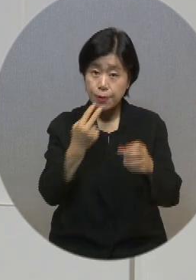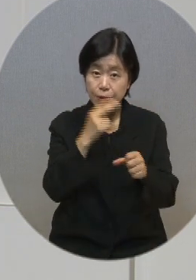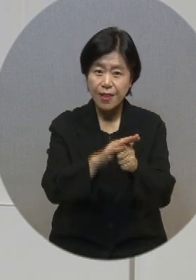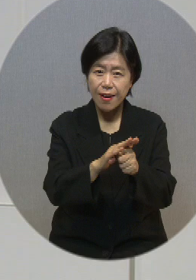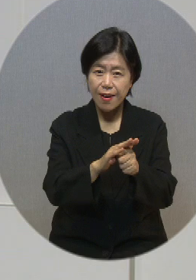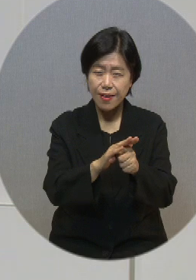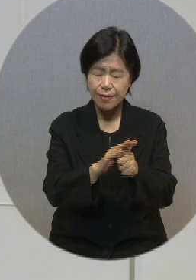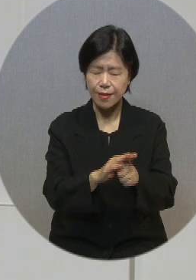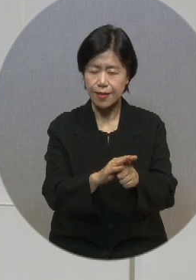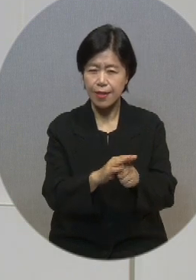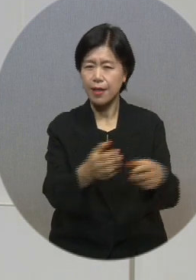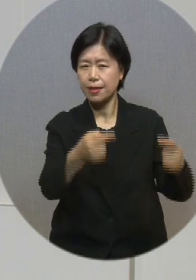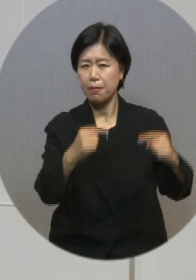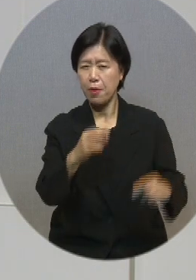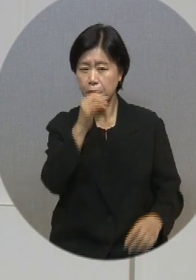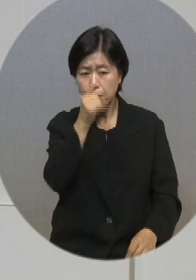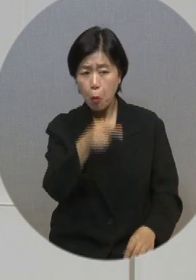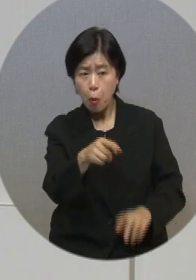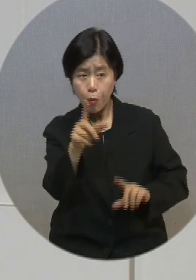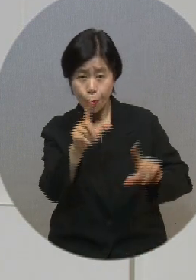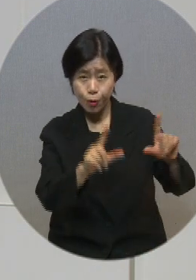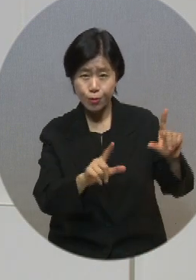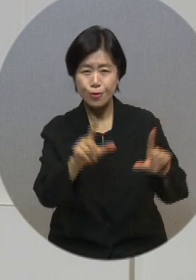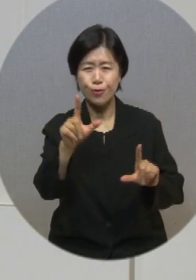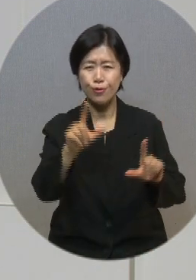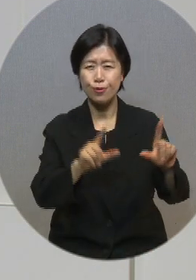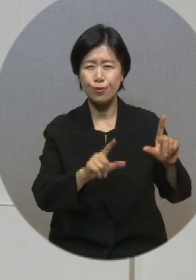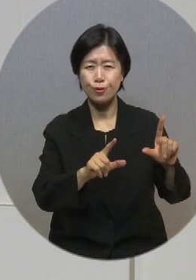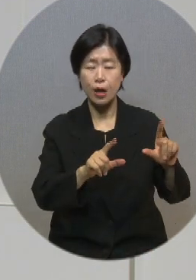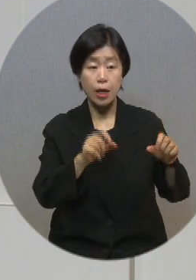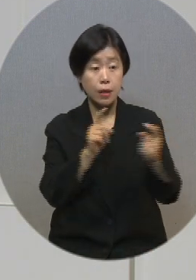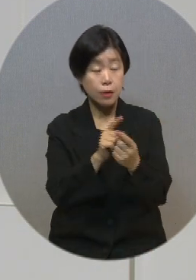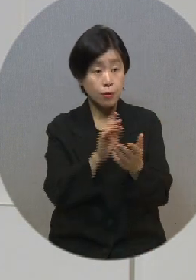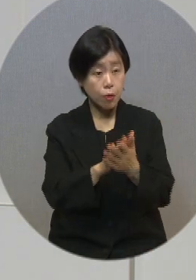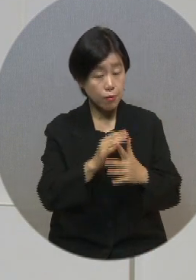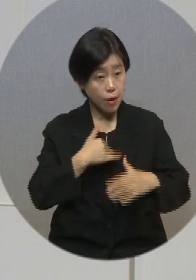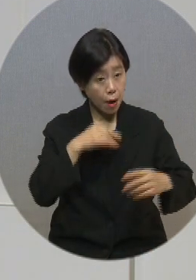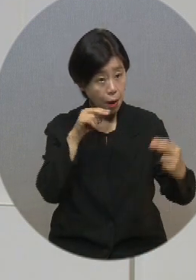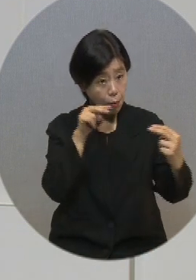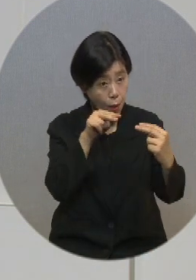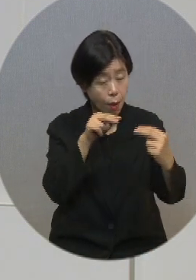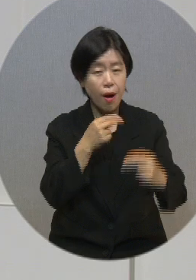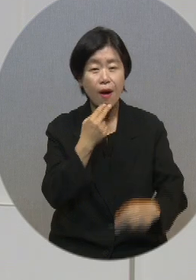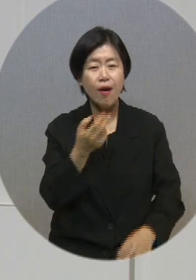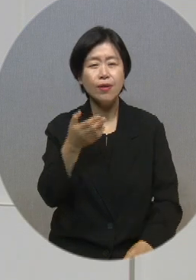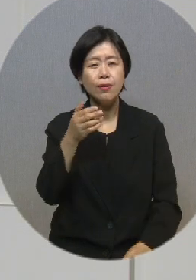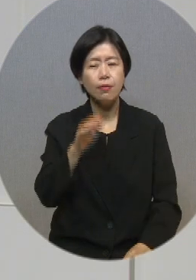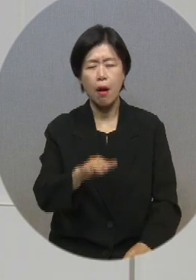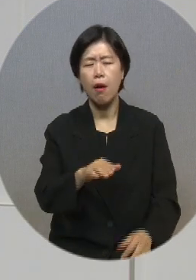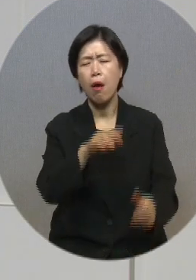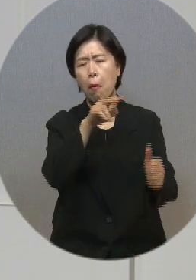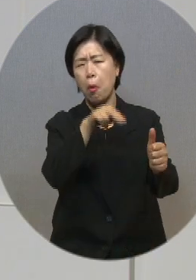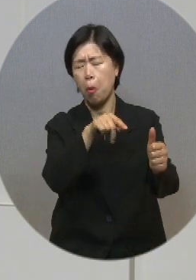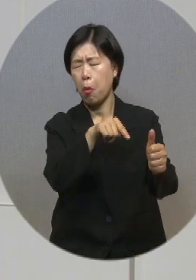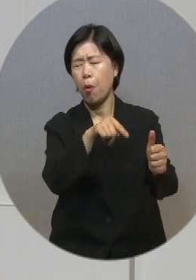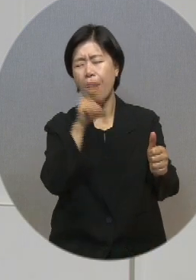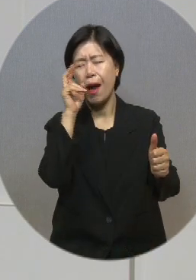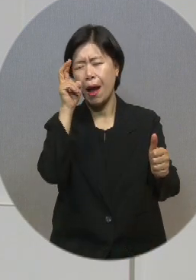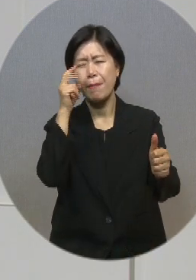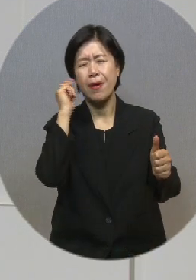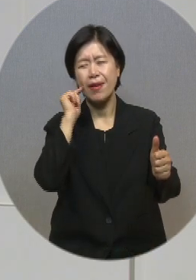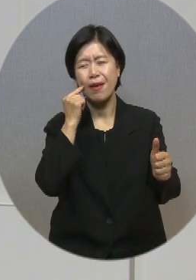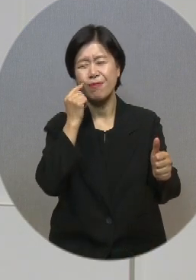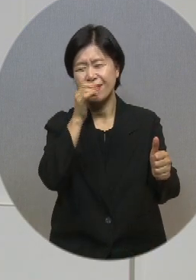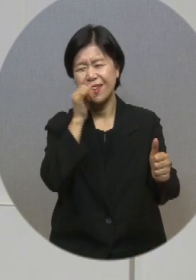재유진님 네. 그 모습이 눈으로 보진 않았습니다만 참으로 이쁘고 대견스럽다는